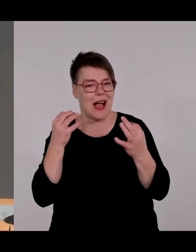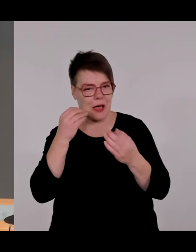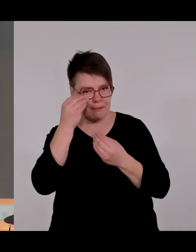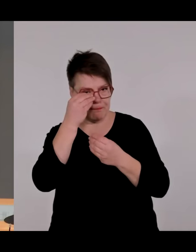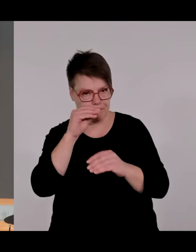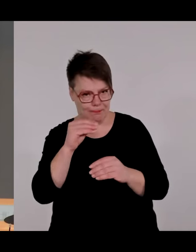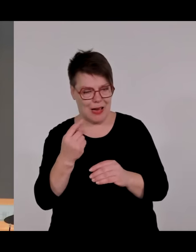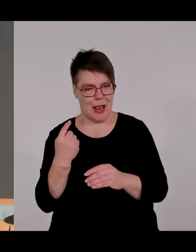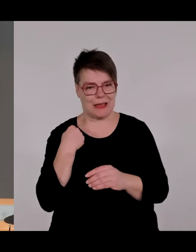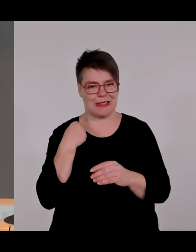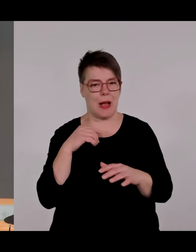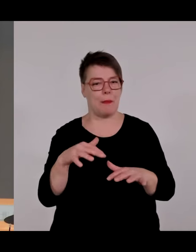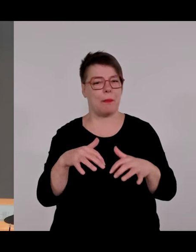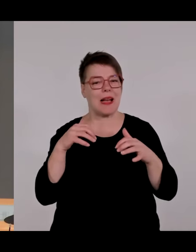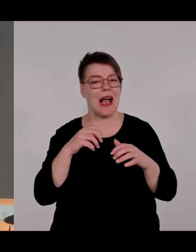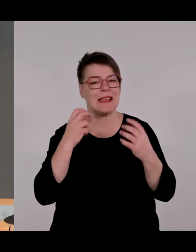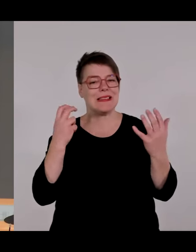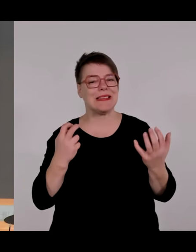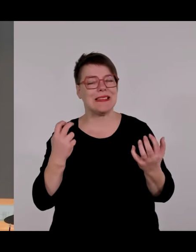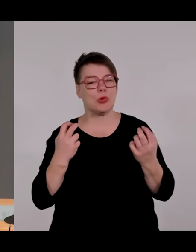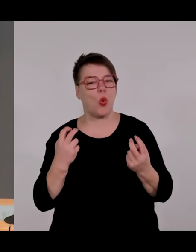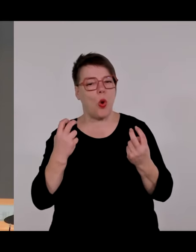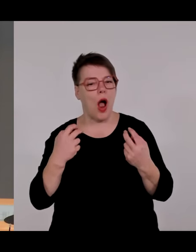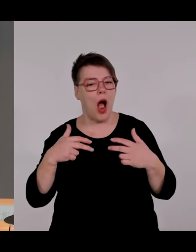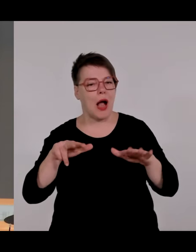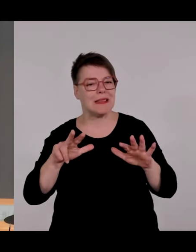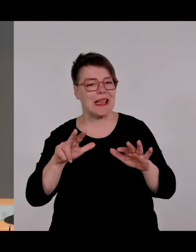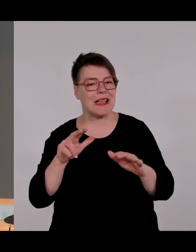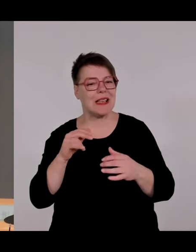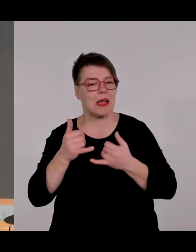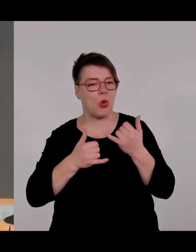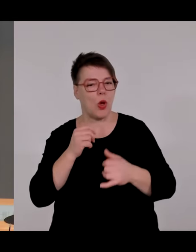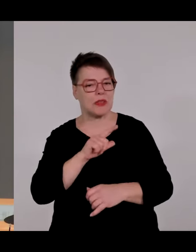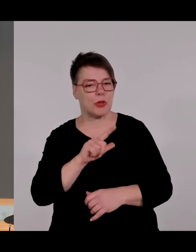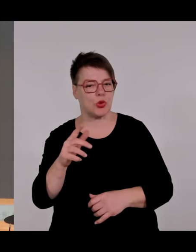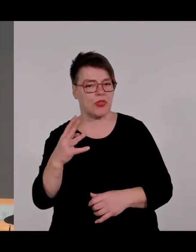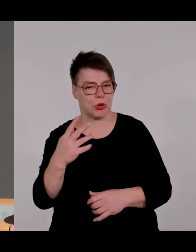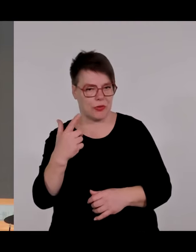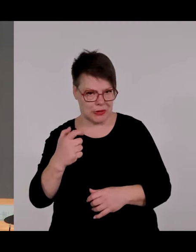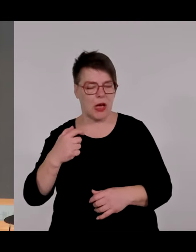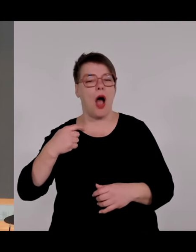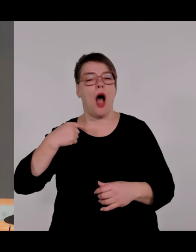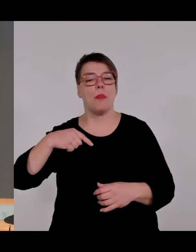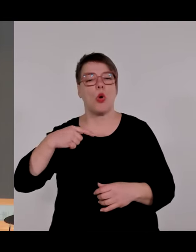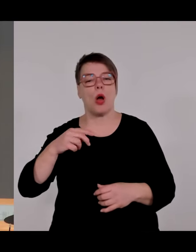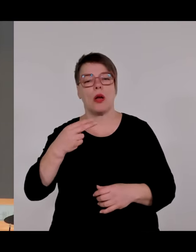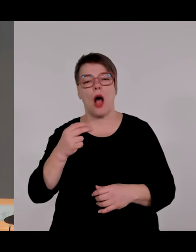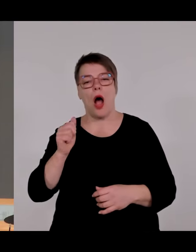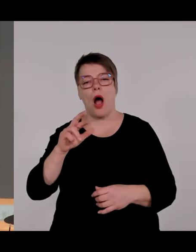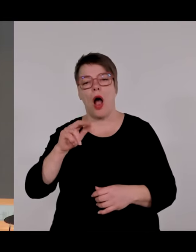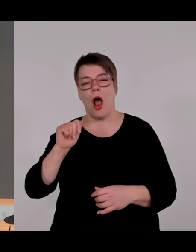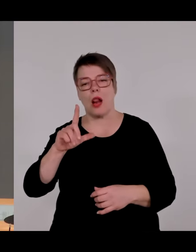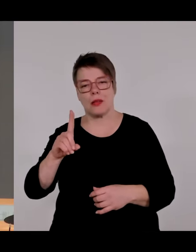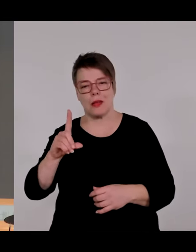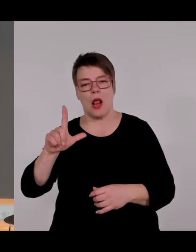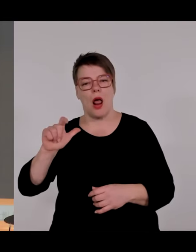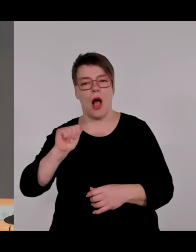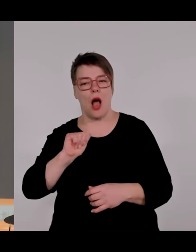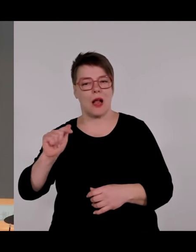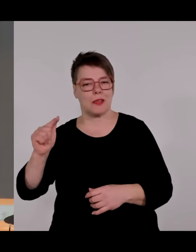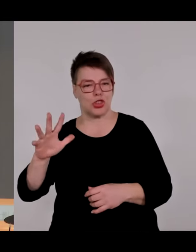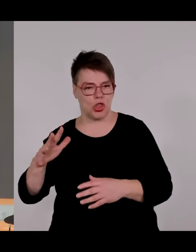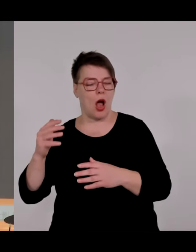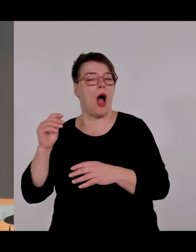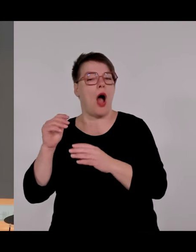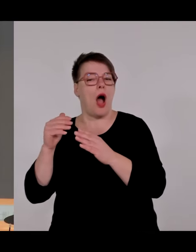entscheidet nunmehr das Abgeordnetenhaus ohne Beratung über den Einspruch. Wer dem Einspruch des Abgeordneten Latsch gegen den ersten